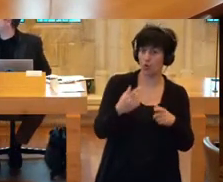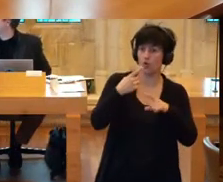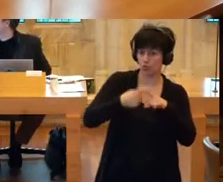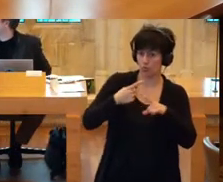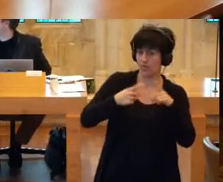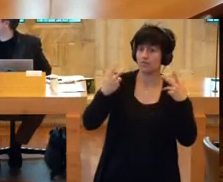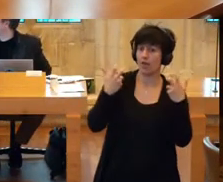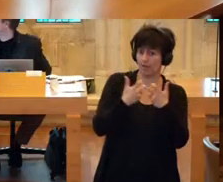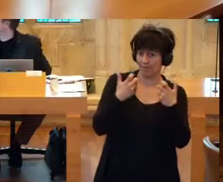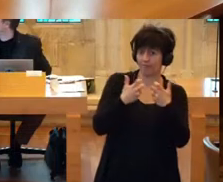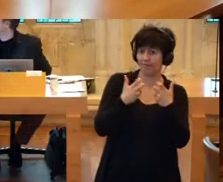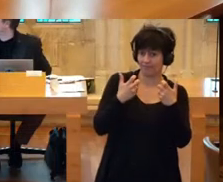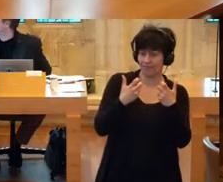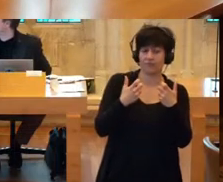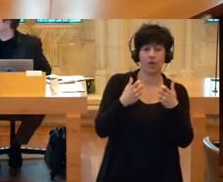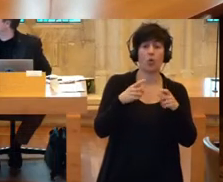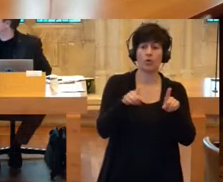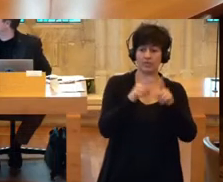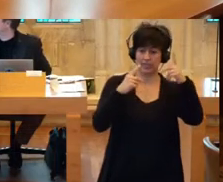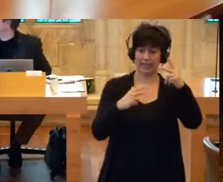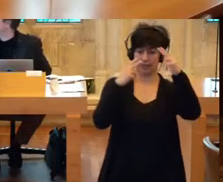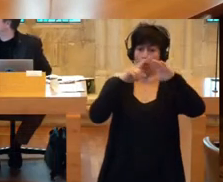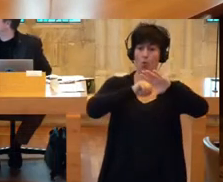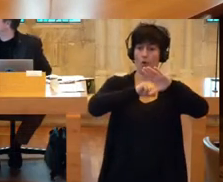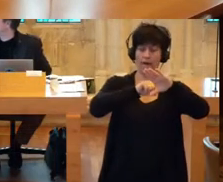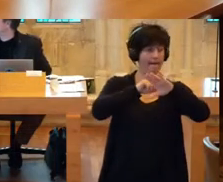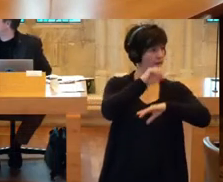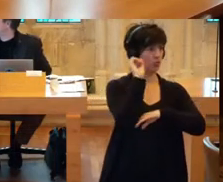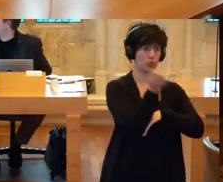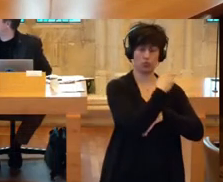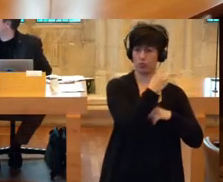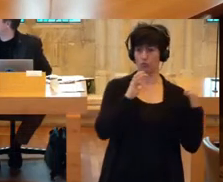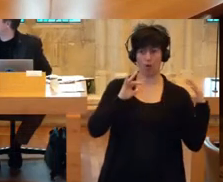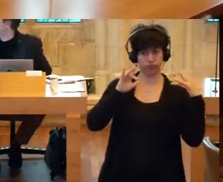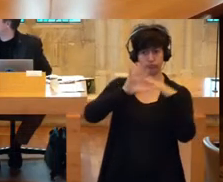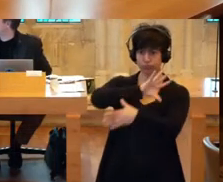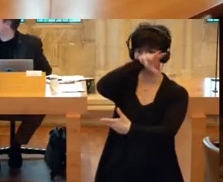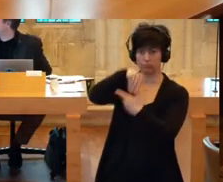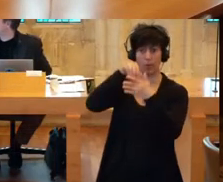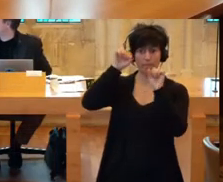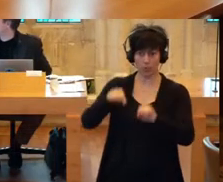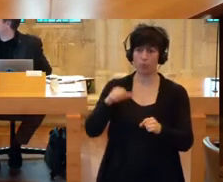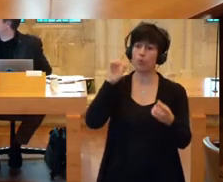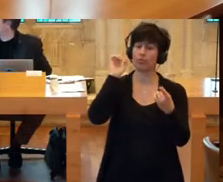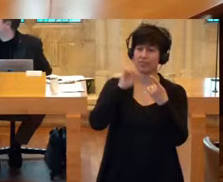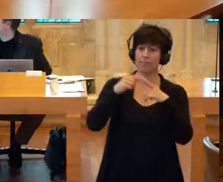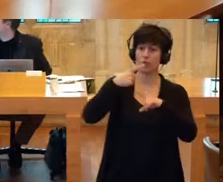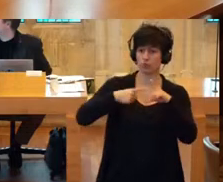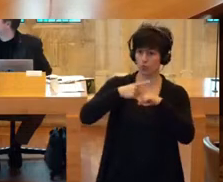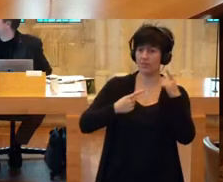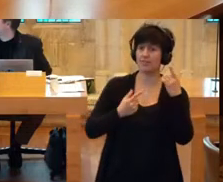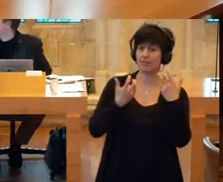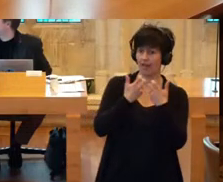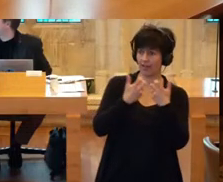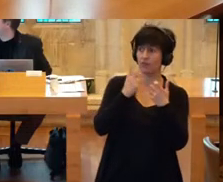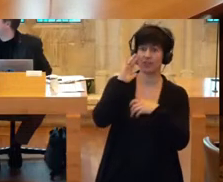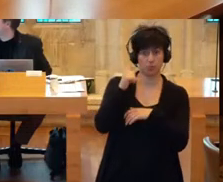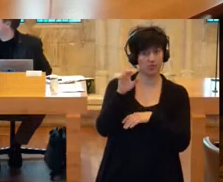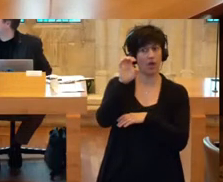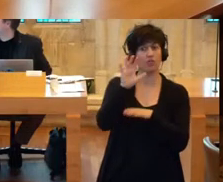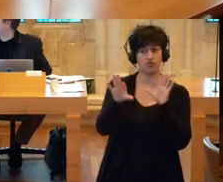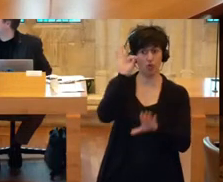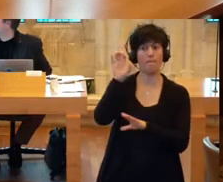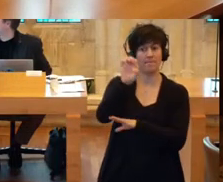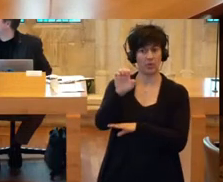à ce que ce soit sur des créneaux horaires qui permettent à tout le monde de pouvoir bénéficier de ces demi-tarifs, d'où le choix du mercredi matin.